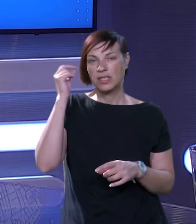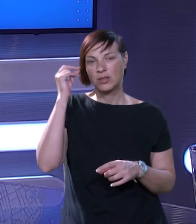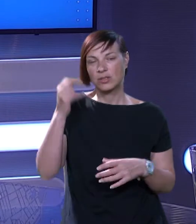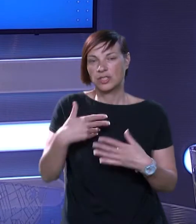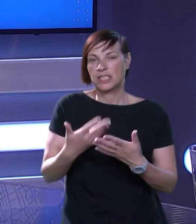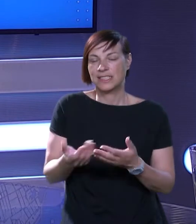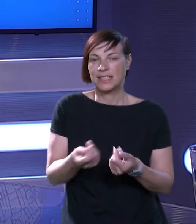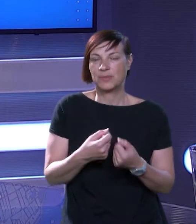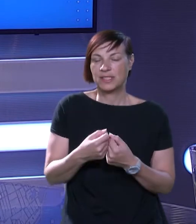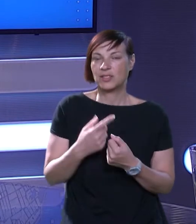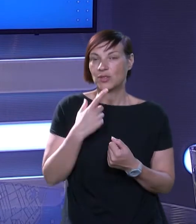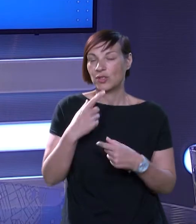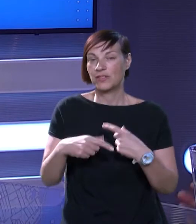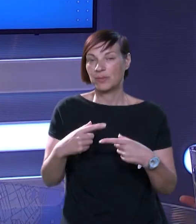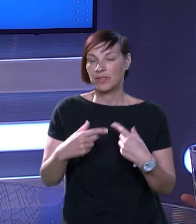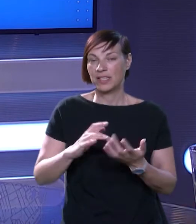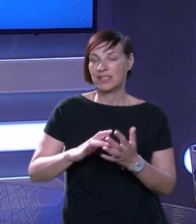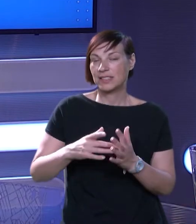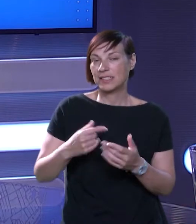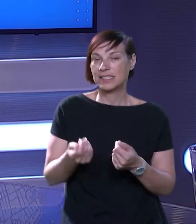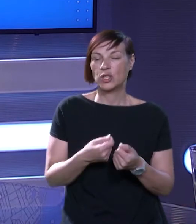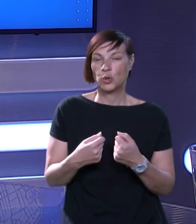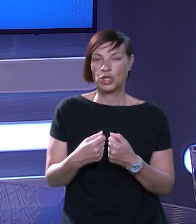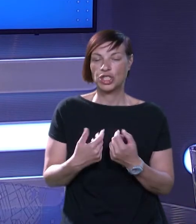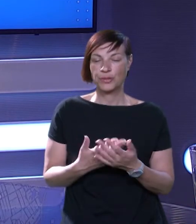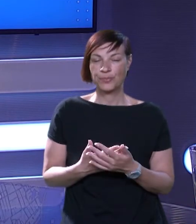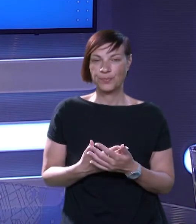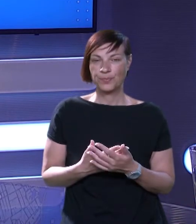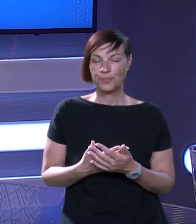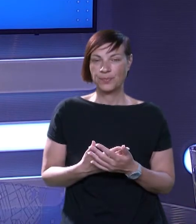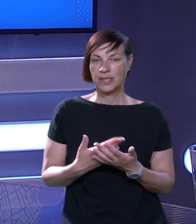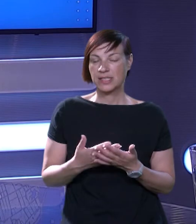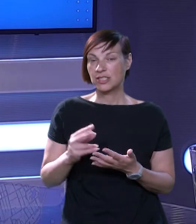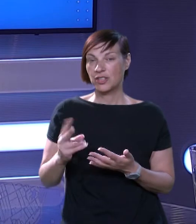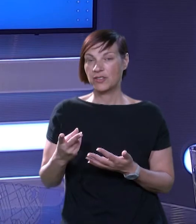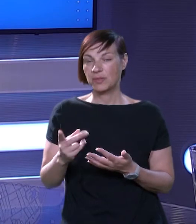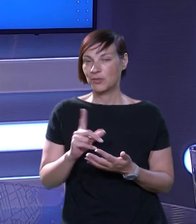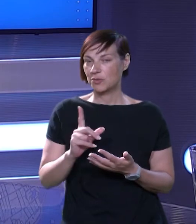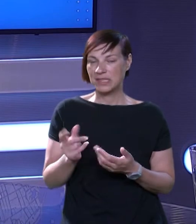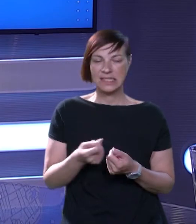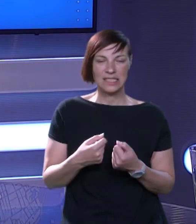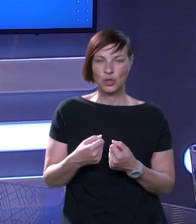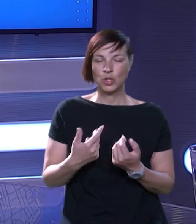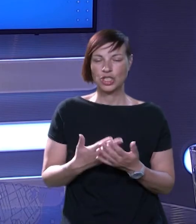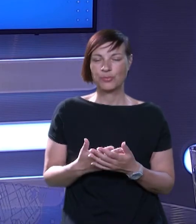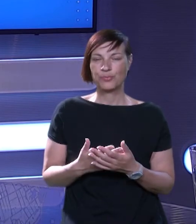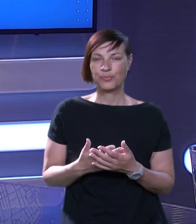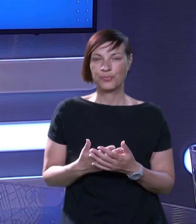slušaš, s tim se družiš. Koje filmove gledaš, s tim se družiš. Subkulture su još postale tada. Da. S ovima drugima se ne družiš.